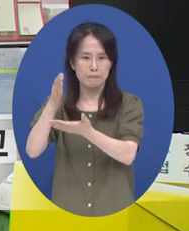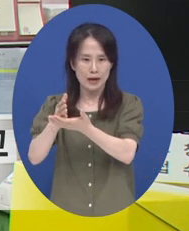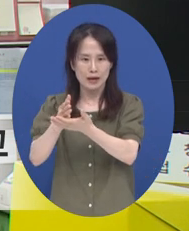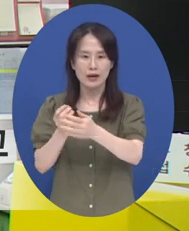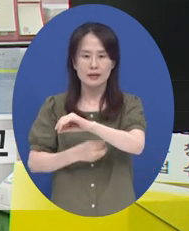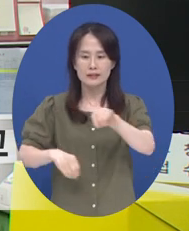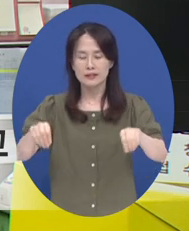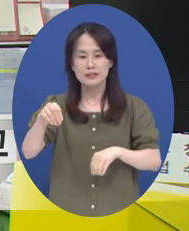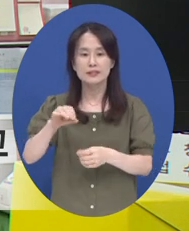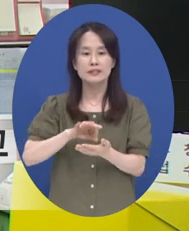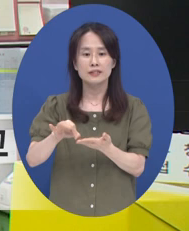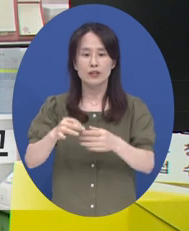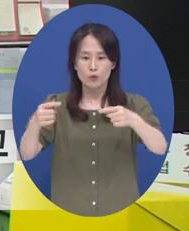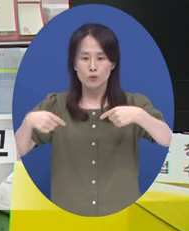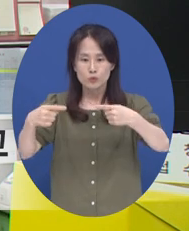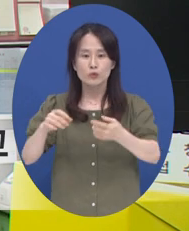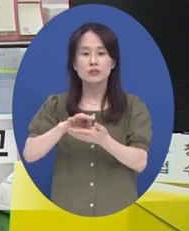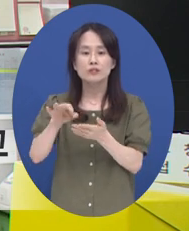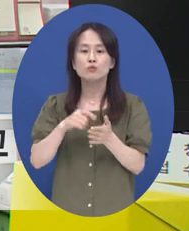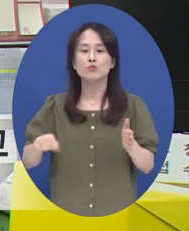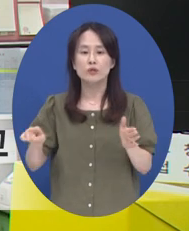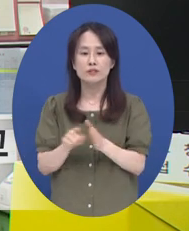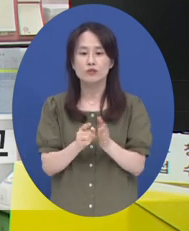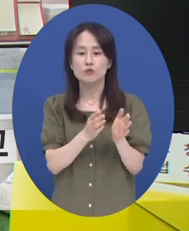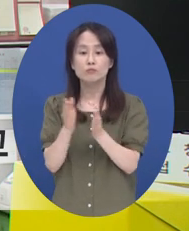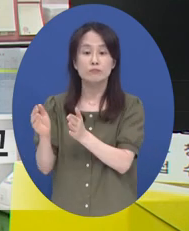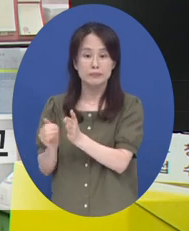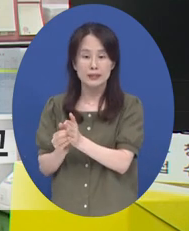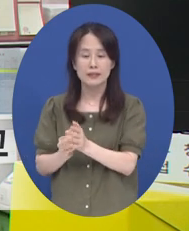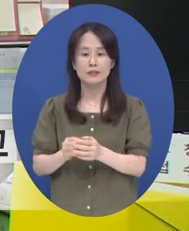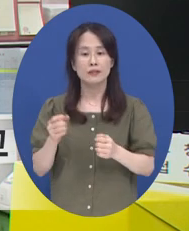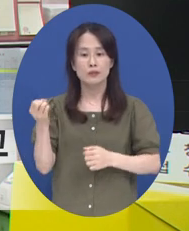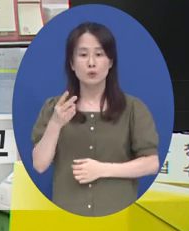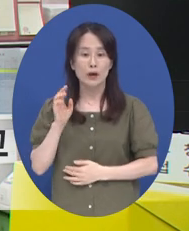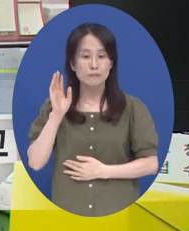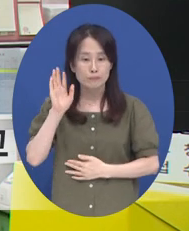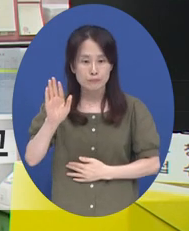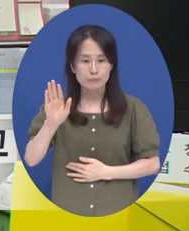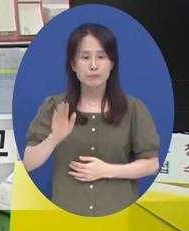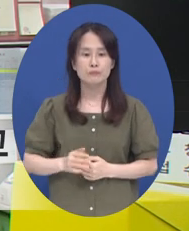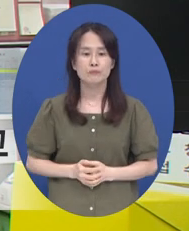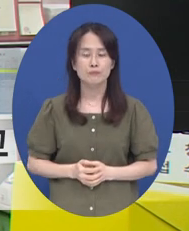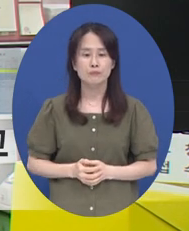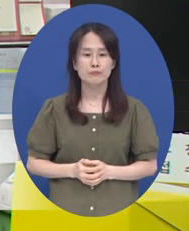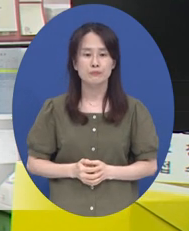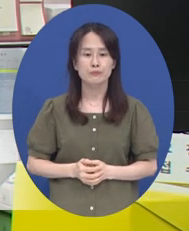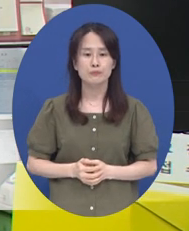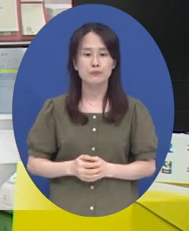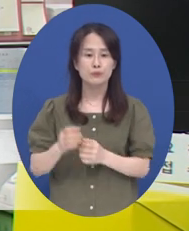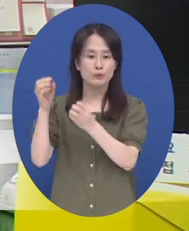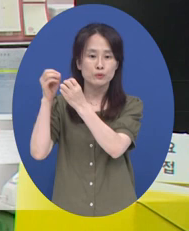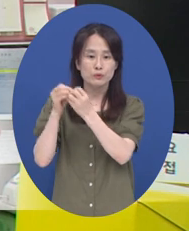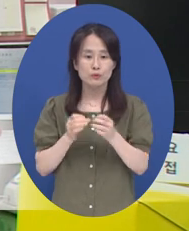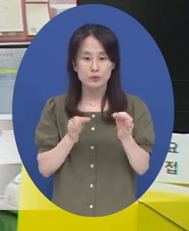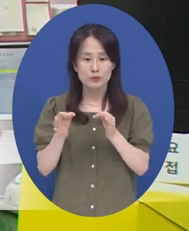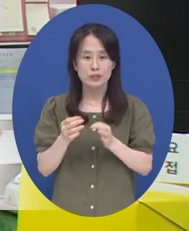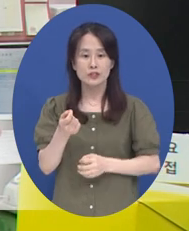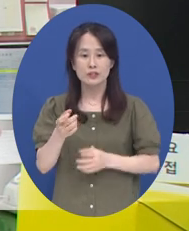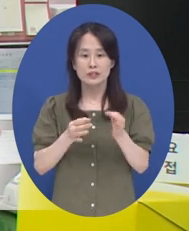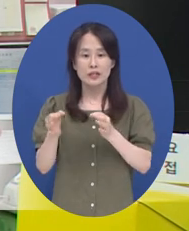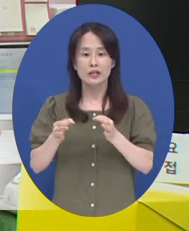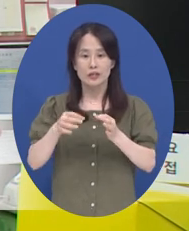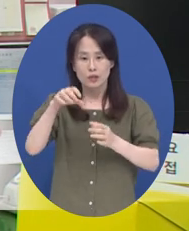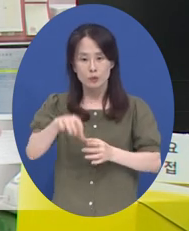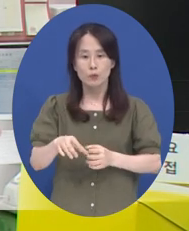대체 그 4용지 를 사용하도록 저희가 조치 완료 했구요 또한 앞으로는 그 재래시장이나 또한 소규모